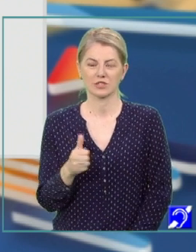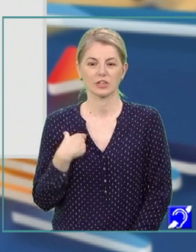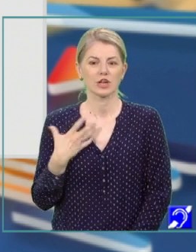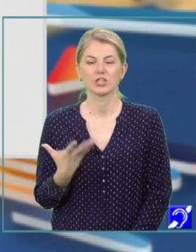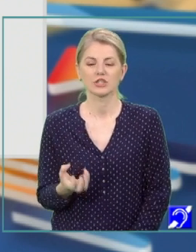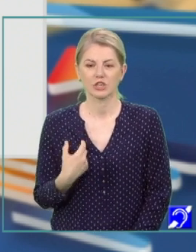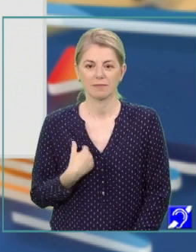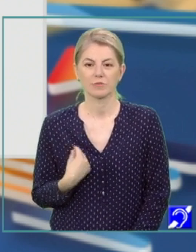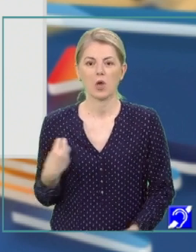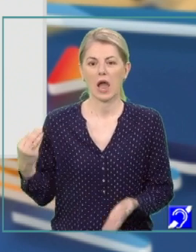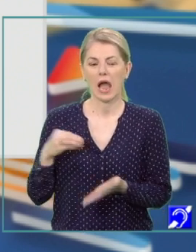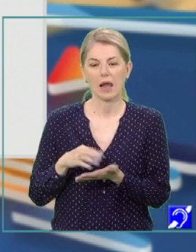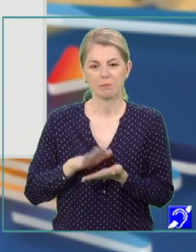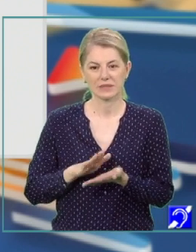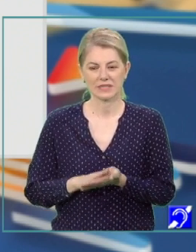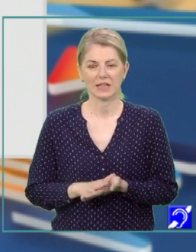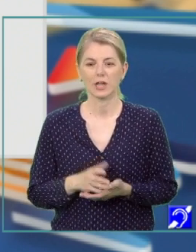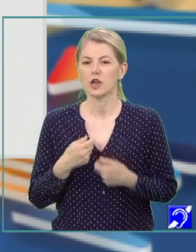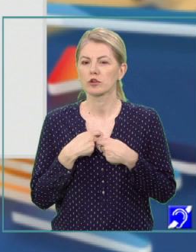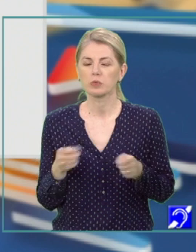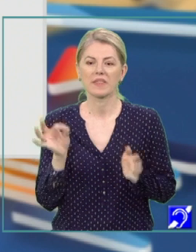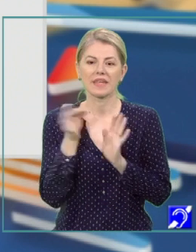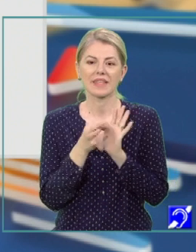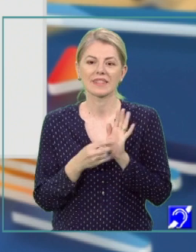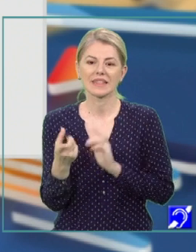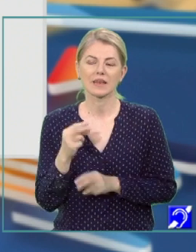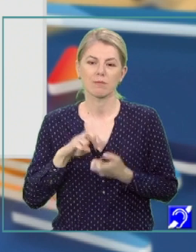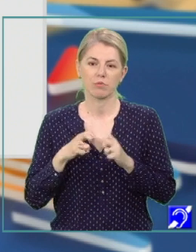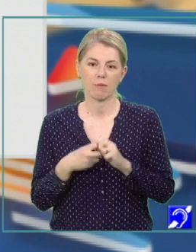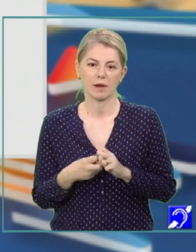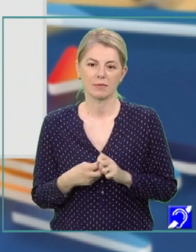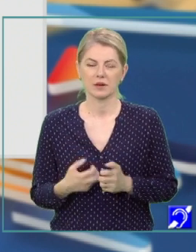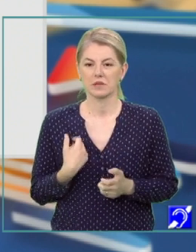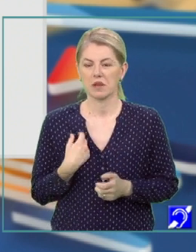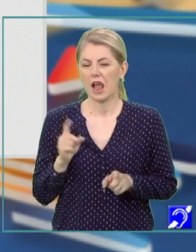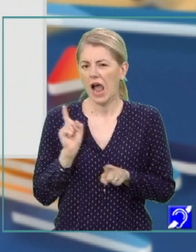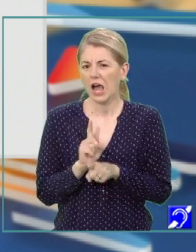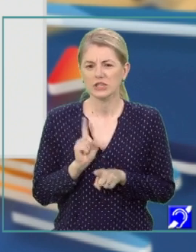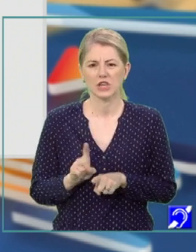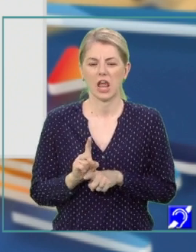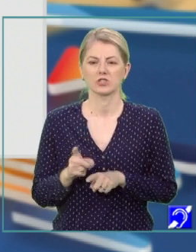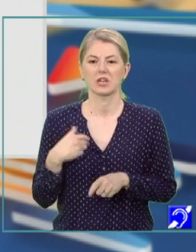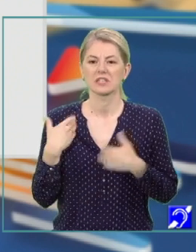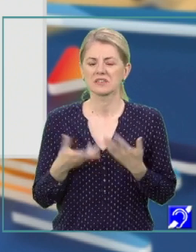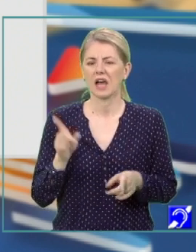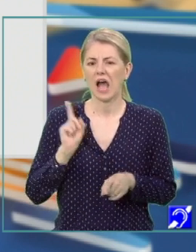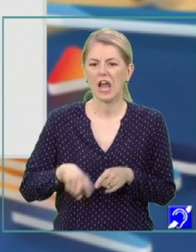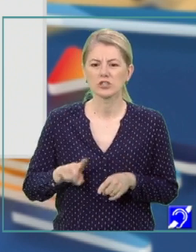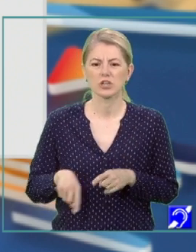anume, eu am păstrat toate datele din problemă. Deci e același lucru, se dă